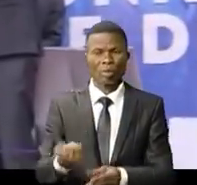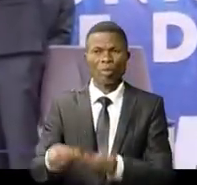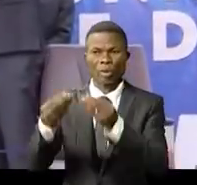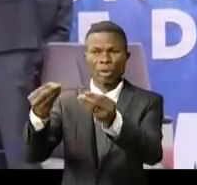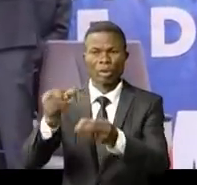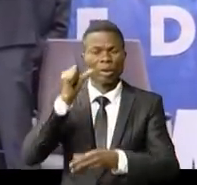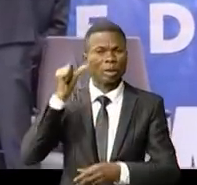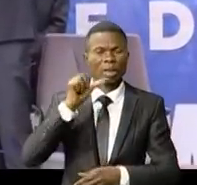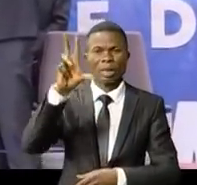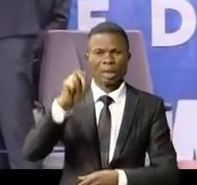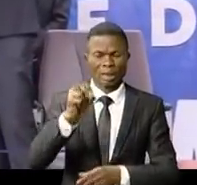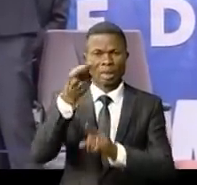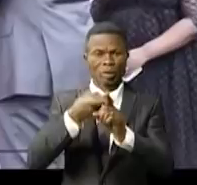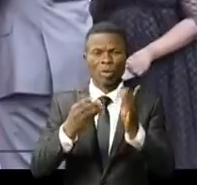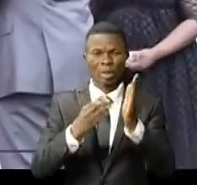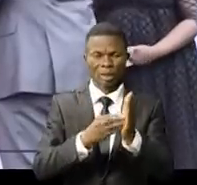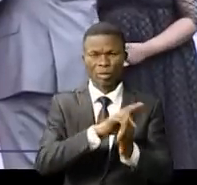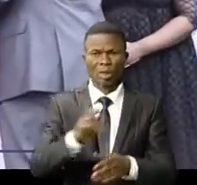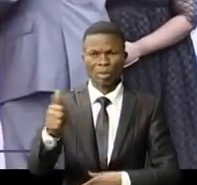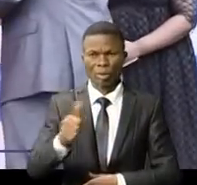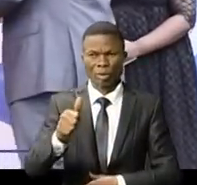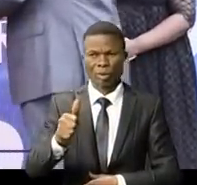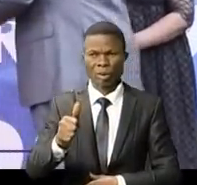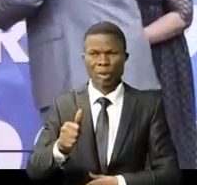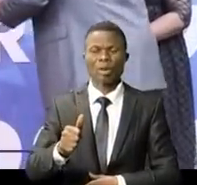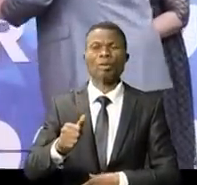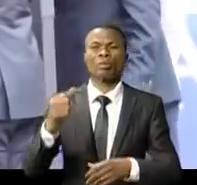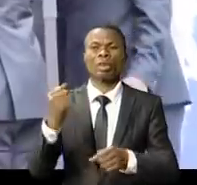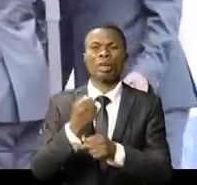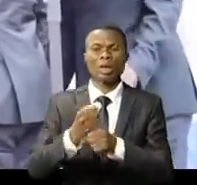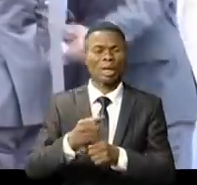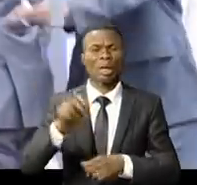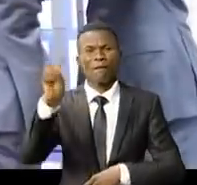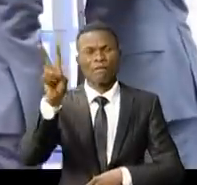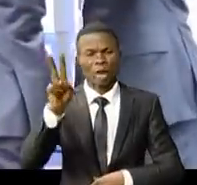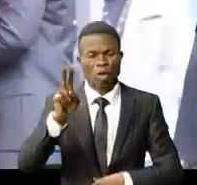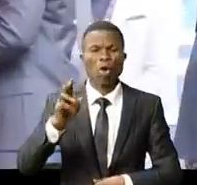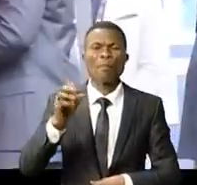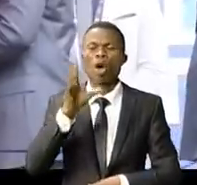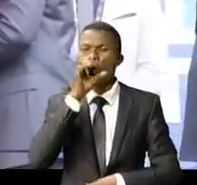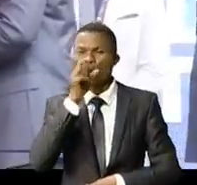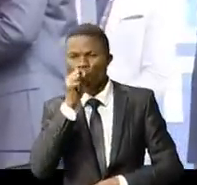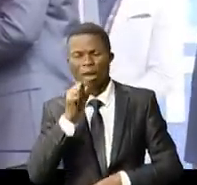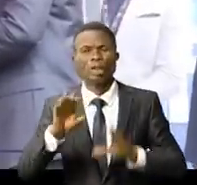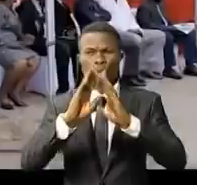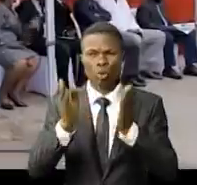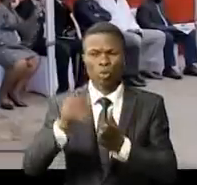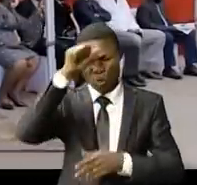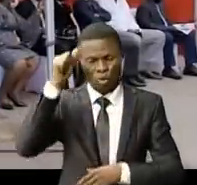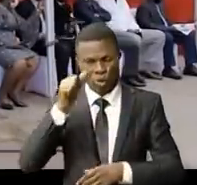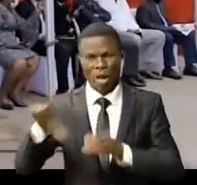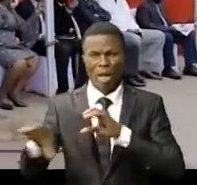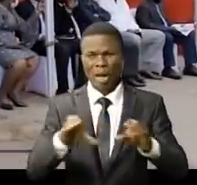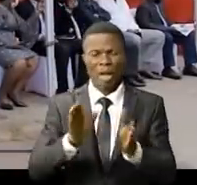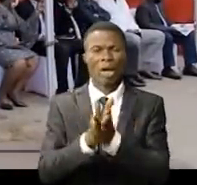ce jeudi 30 septembre 2021 aux entités et opérateurs des réseaux de téléphonie cellulaire en RDC au cours d'une